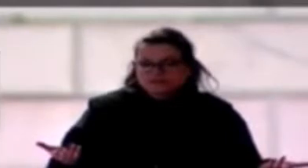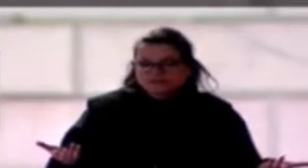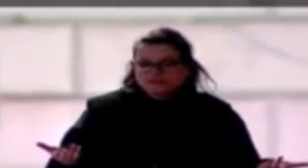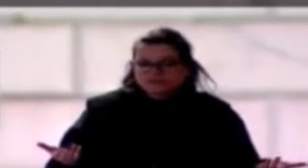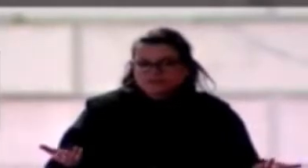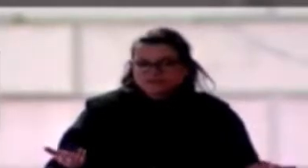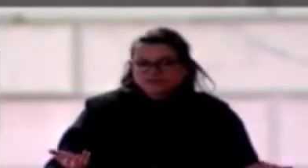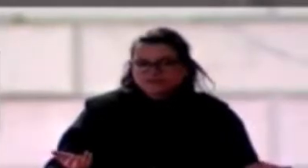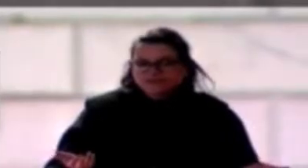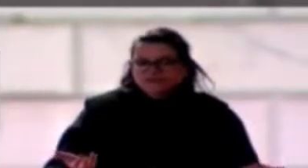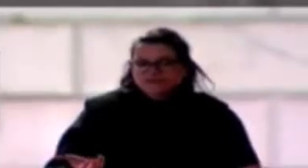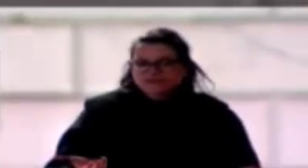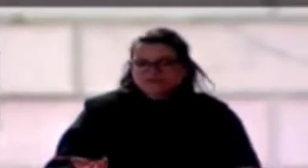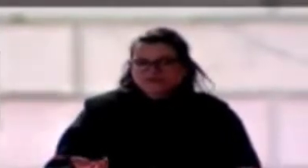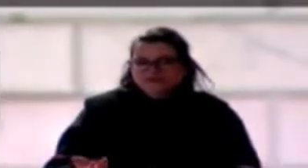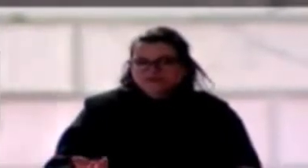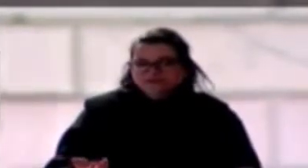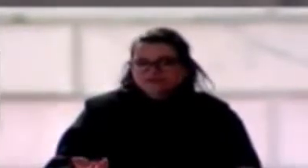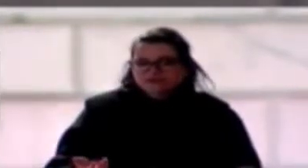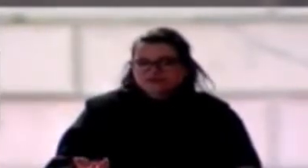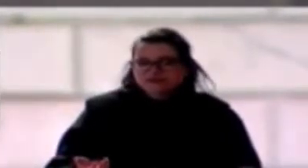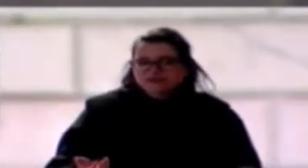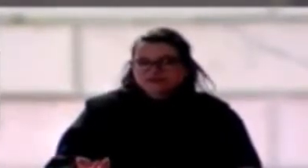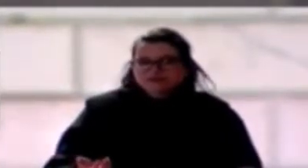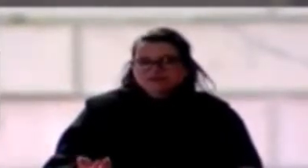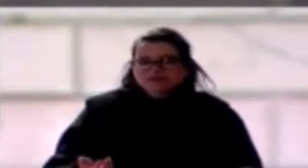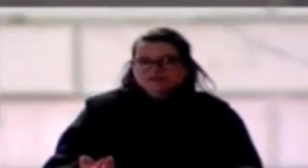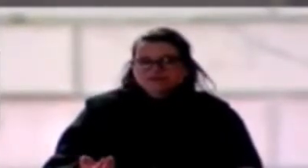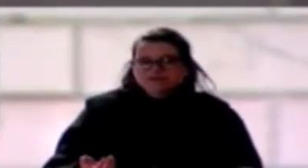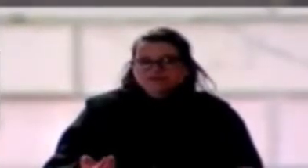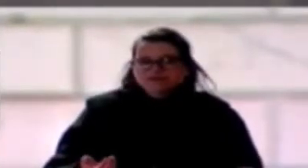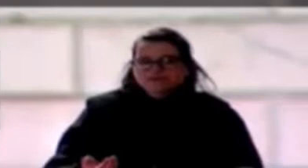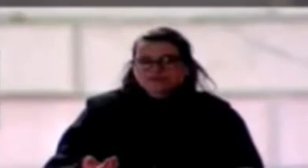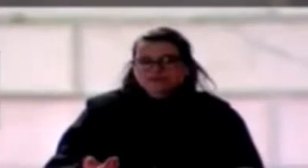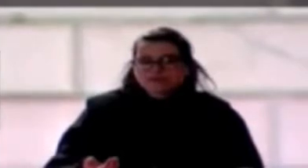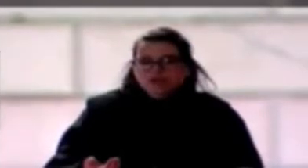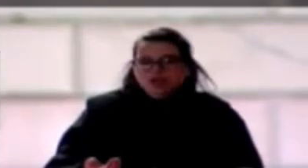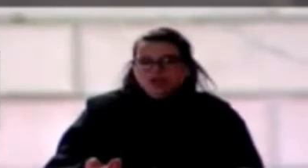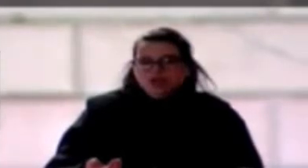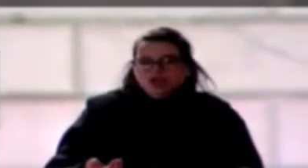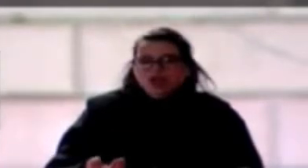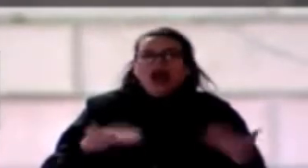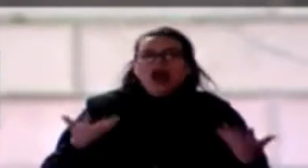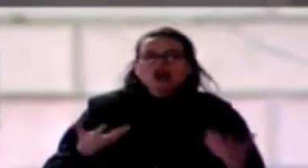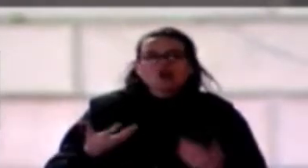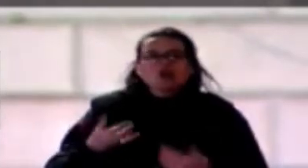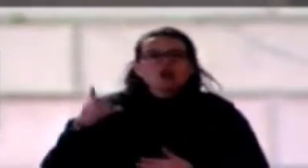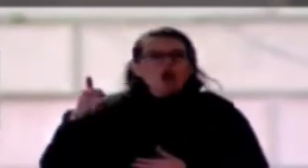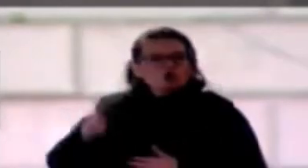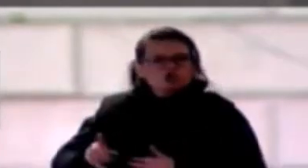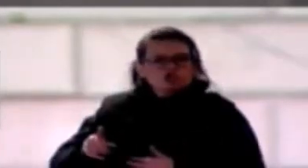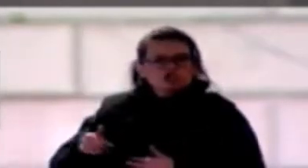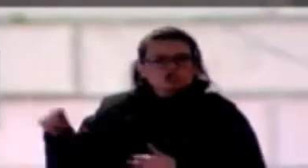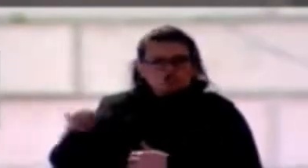diciamo, venne come prima battuta ucciso Salvo Lima, che era il viceré di Andreotti in